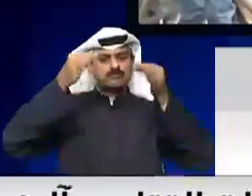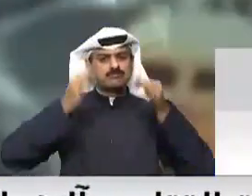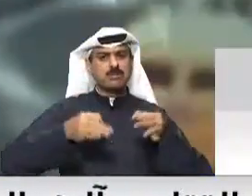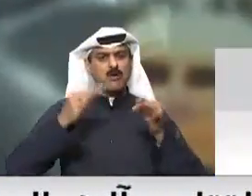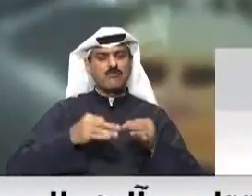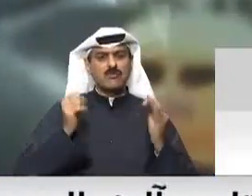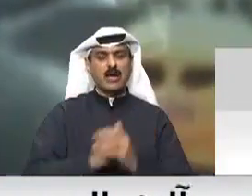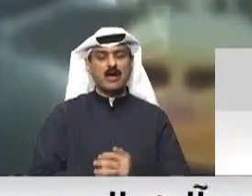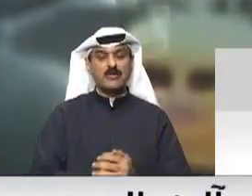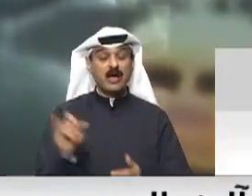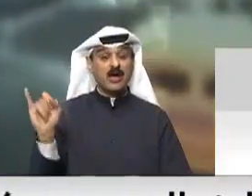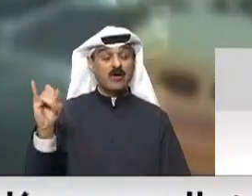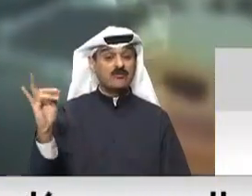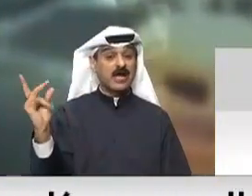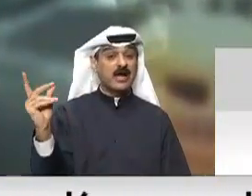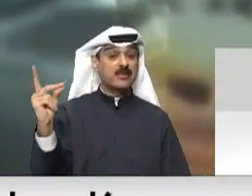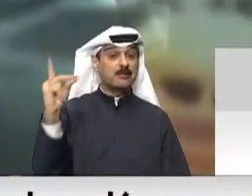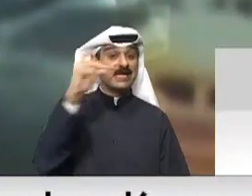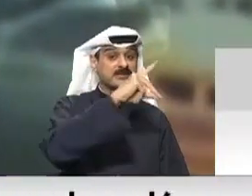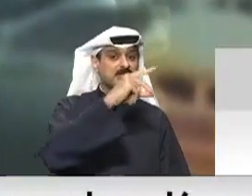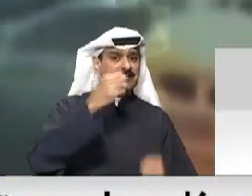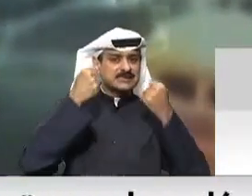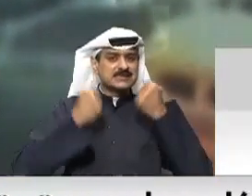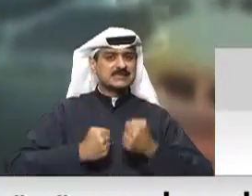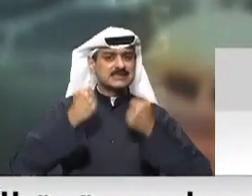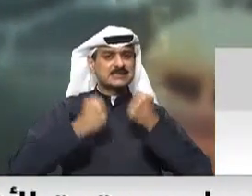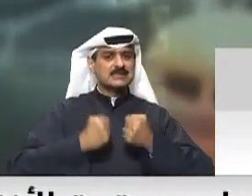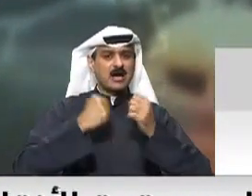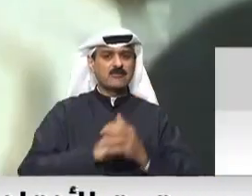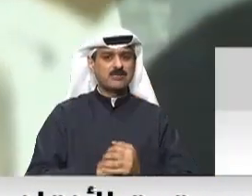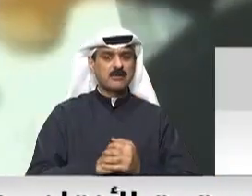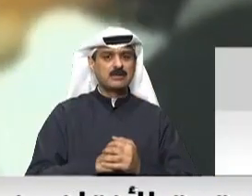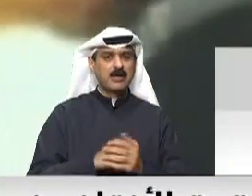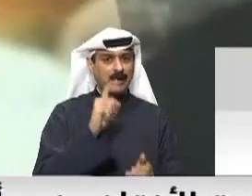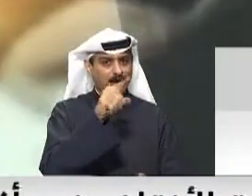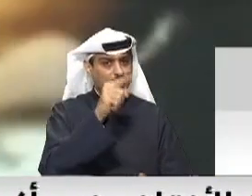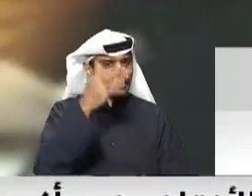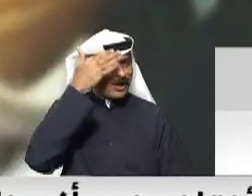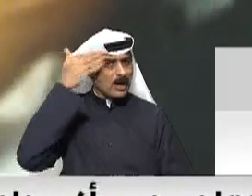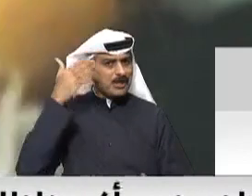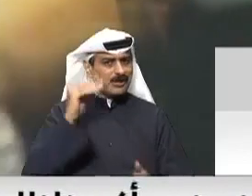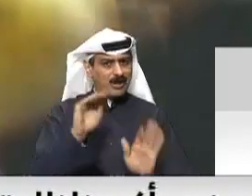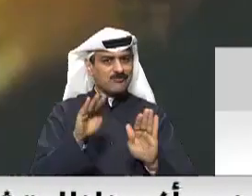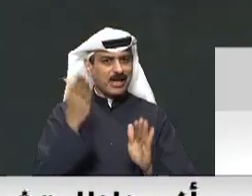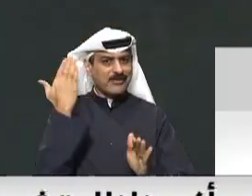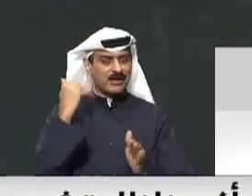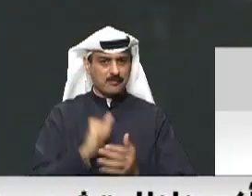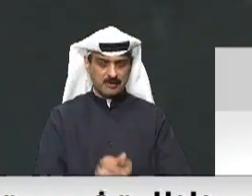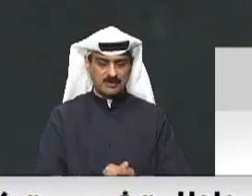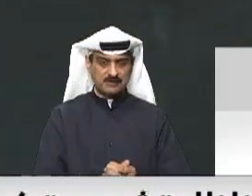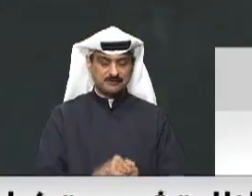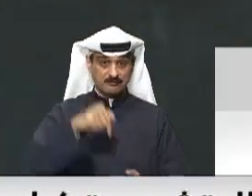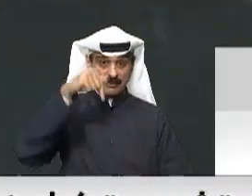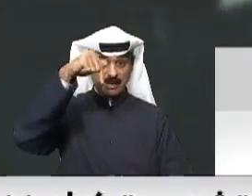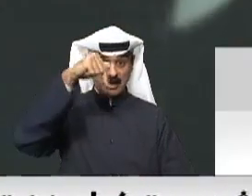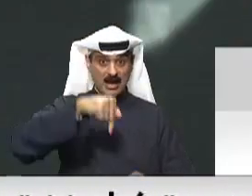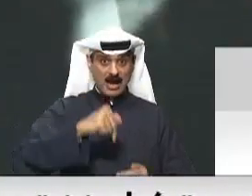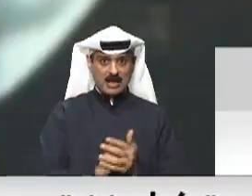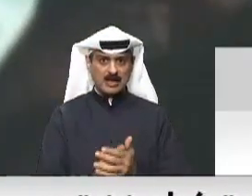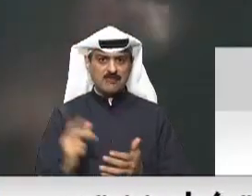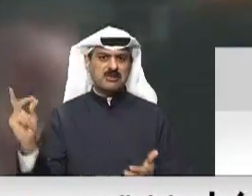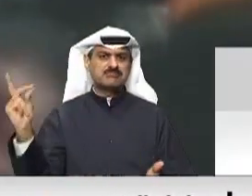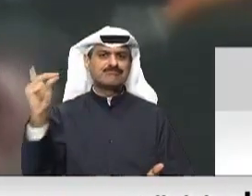صعبة للغاية، ولديكم أيضا خبرة سابقة في هذا المجال، لكن يبدو أن الظروف الجوية التي